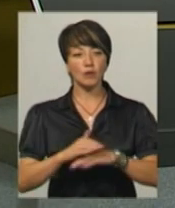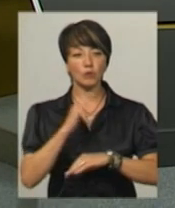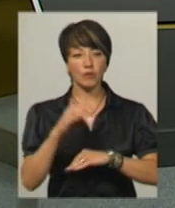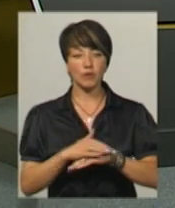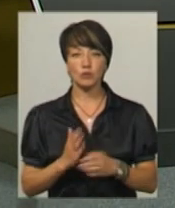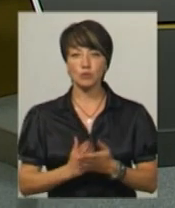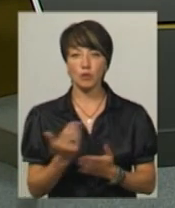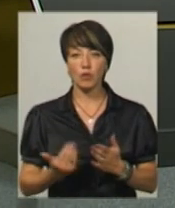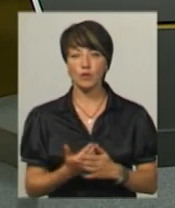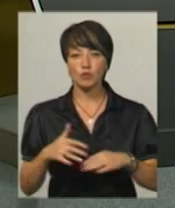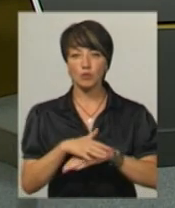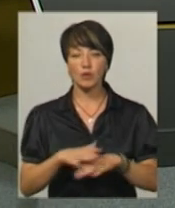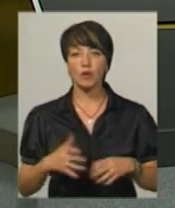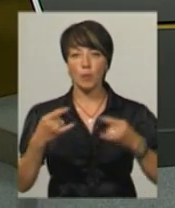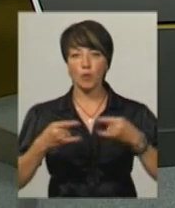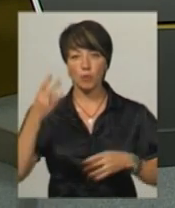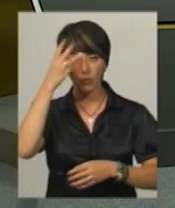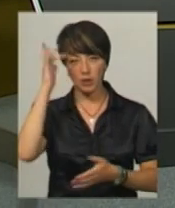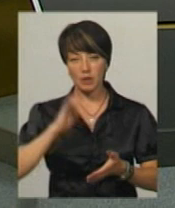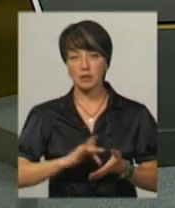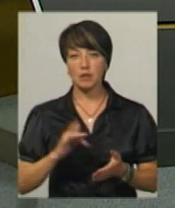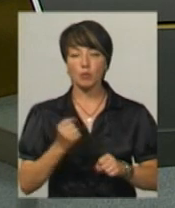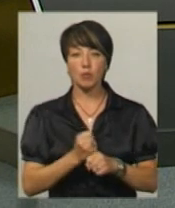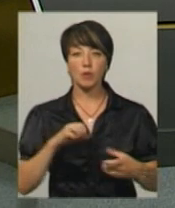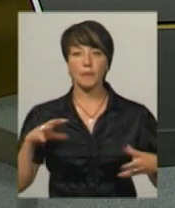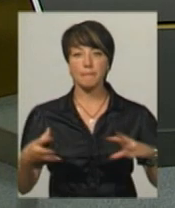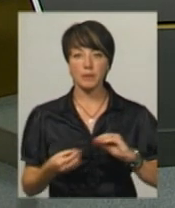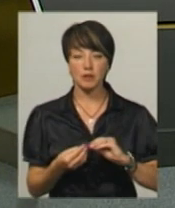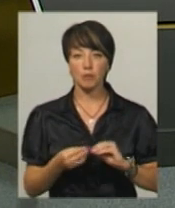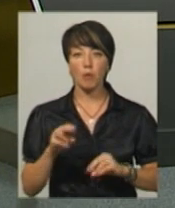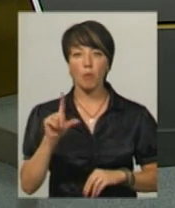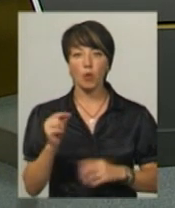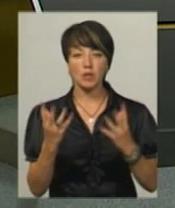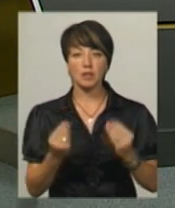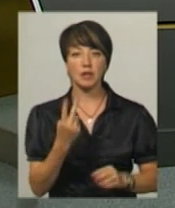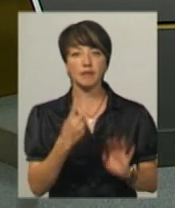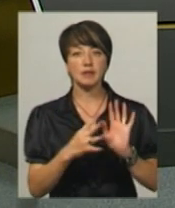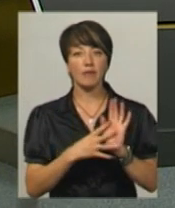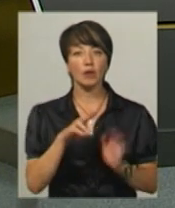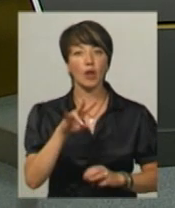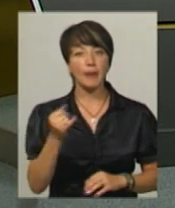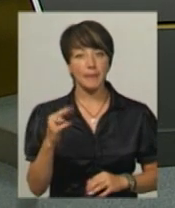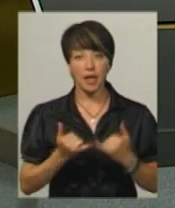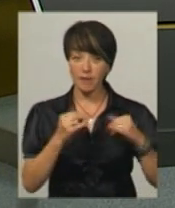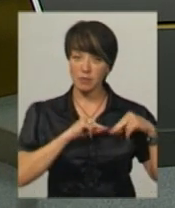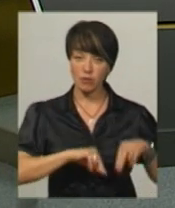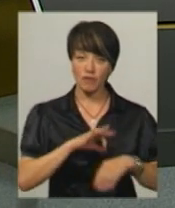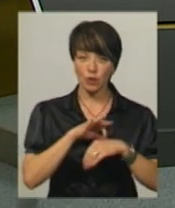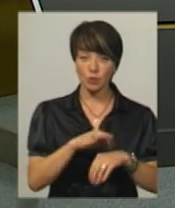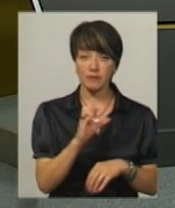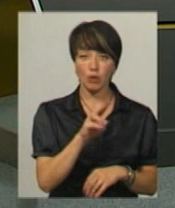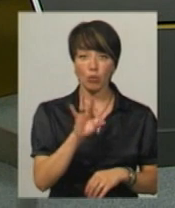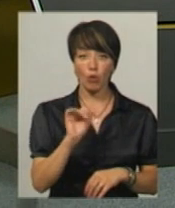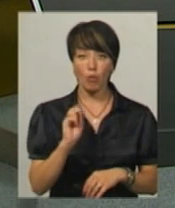вечора. Служба новин Суспільного мовника «ЮА Поділля» готова підбити інформаційний підсумок понеділка, 29 липня. Для вас працюють ведуча